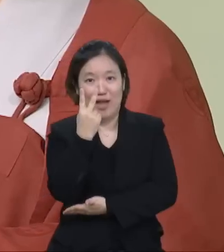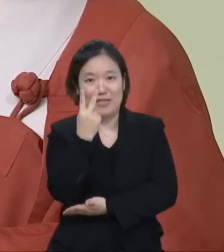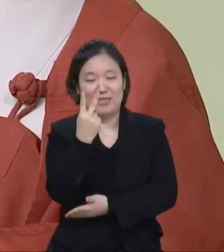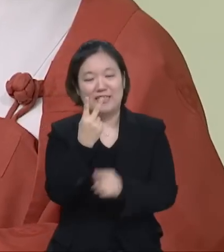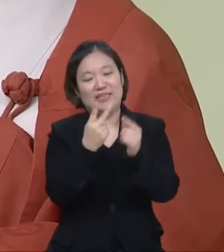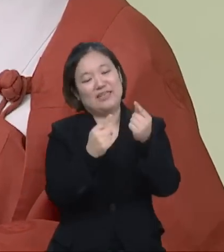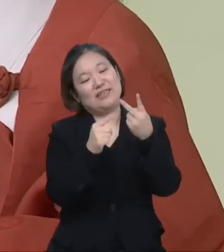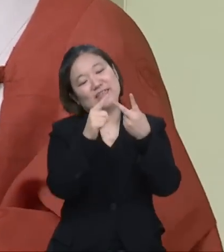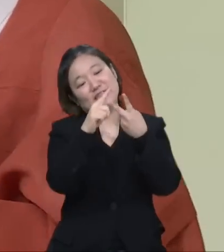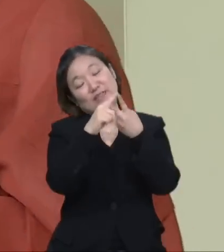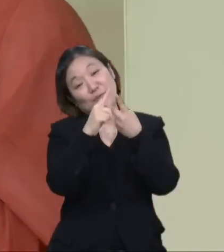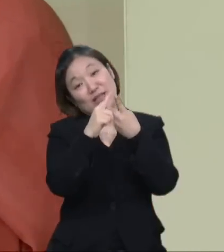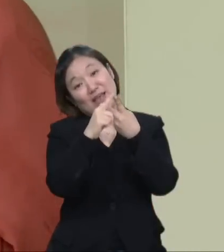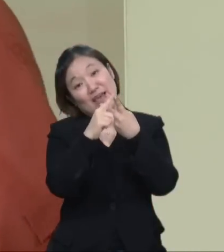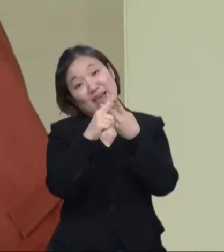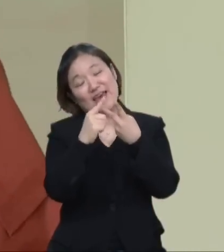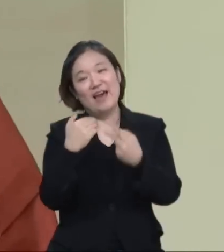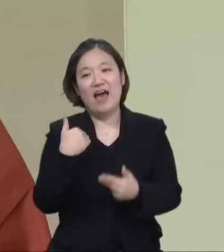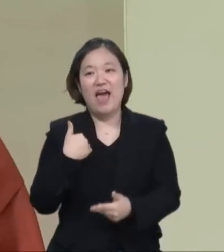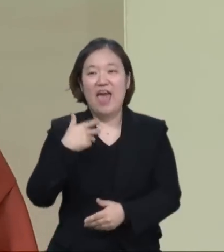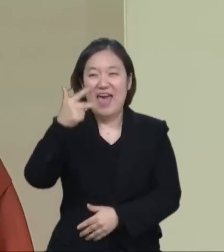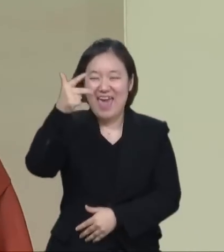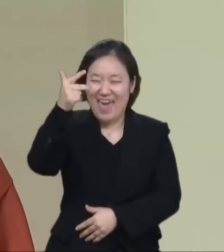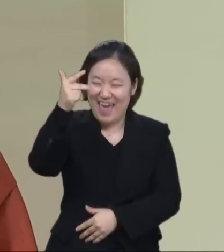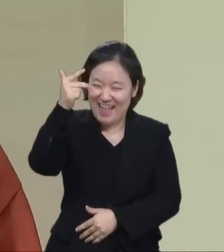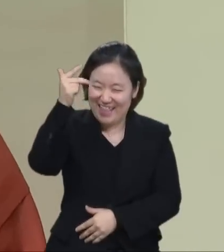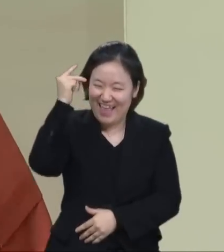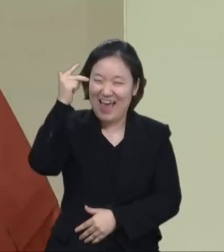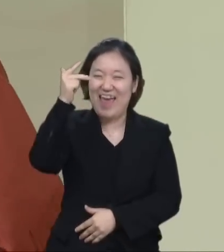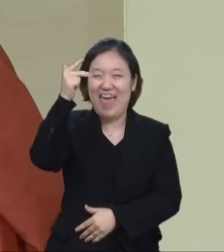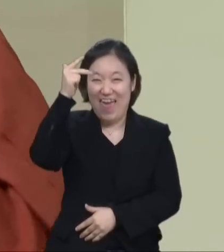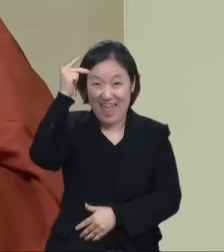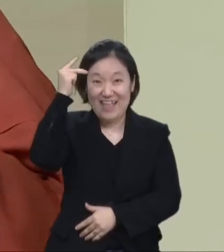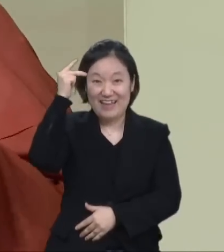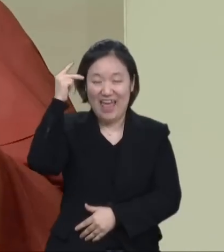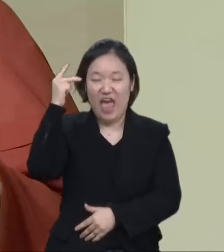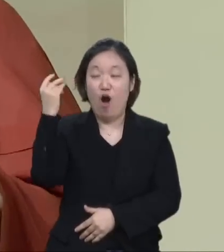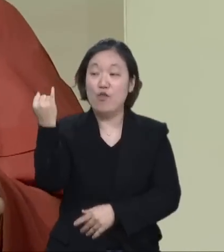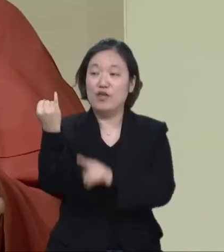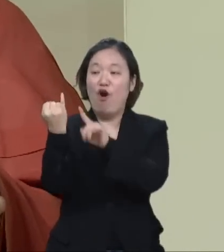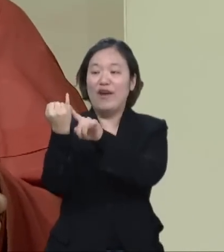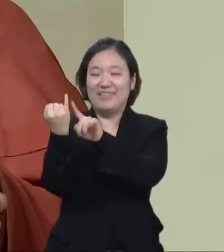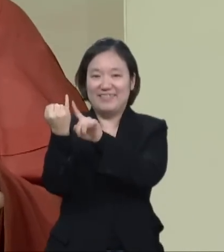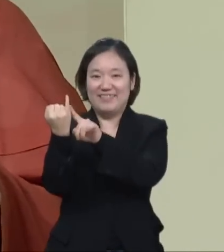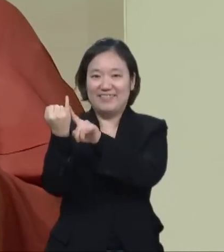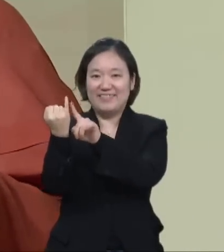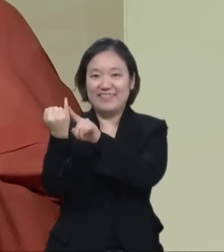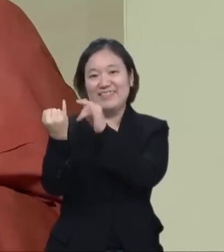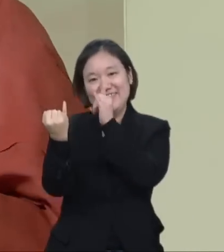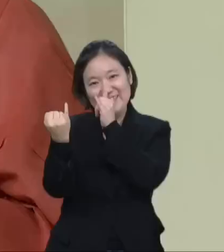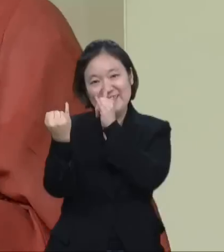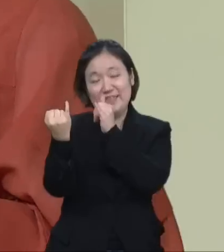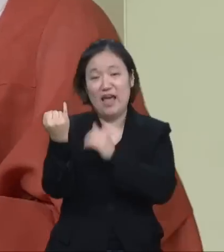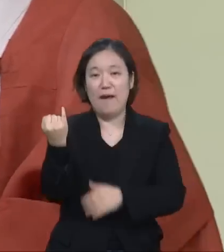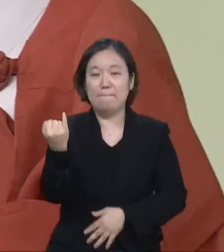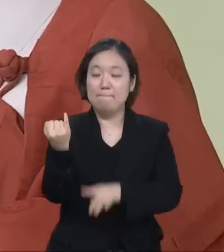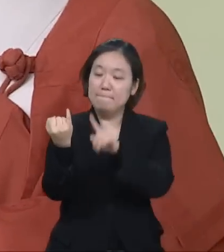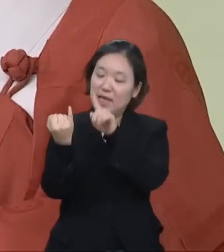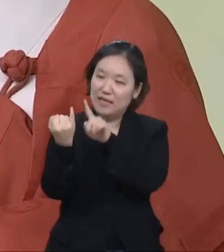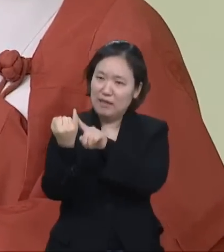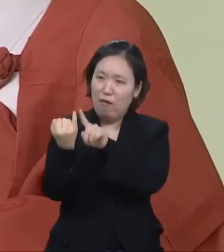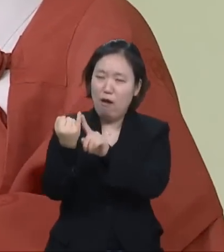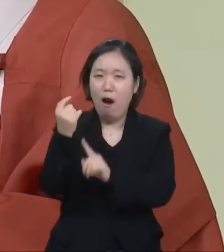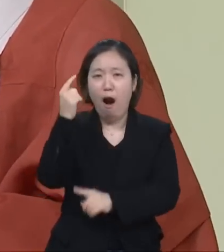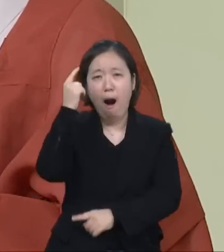번째 이야기가 옛날 옛적에 어느 여인이 있었는데이 여인이